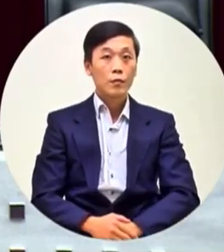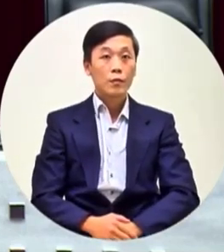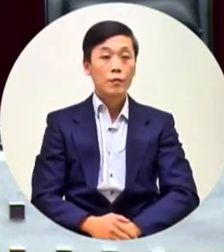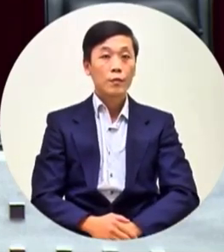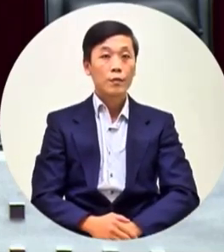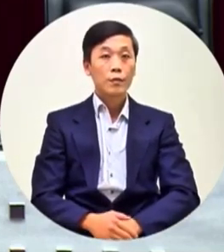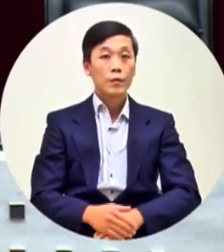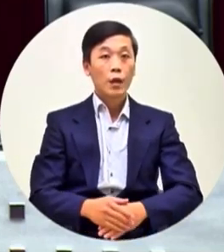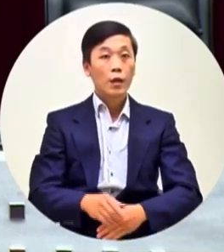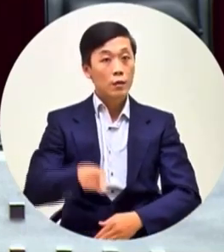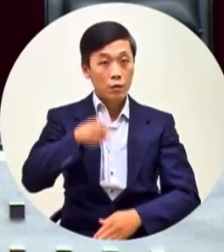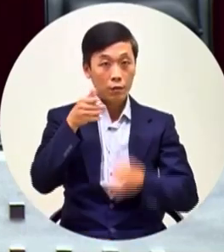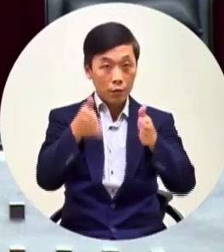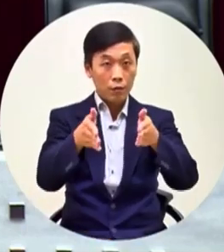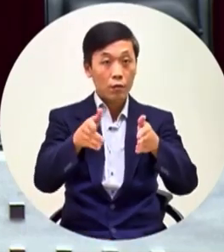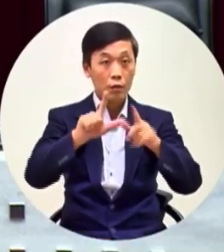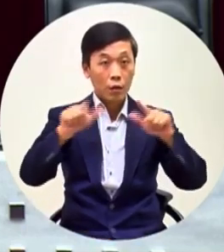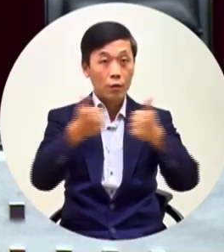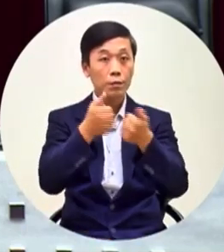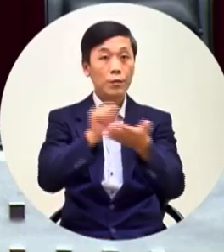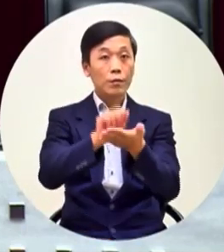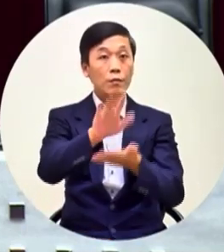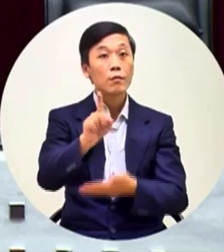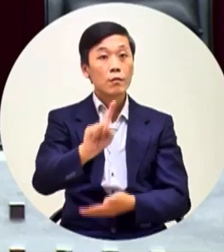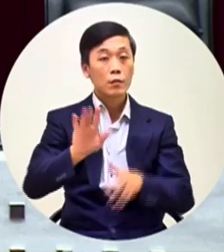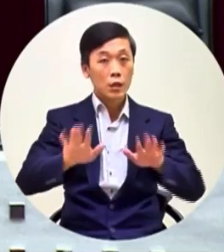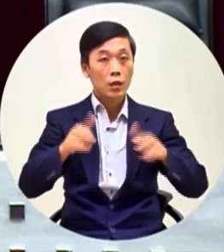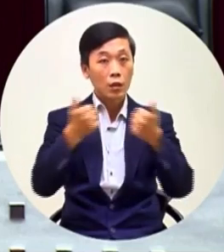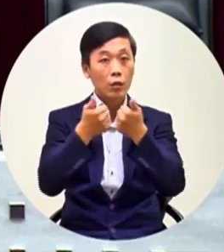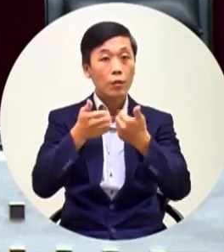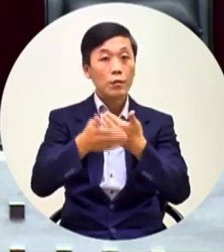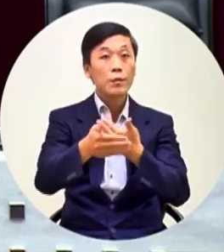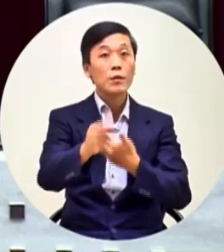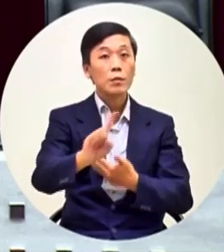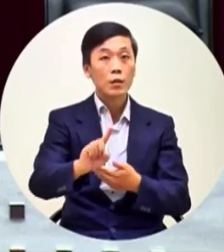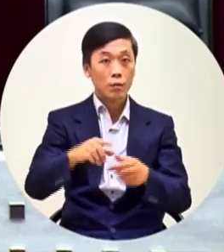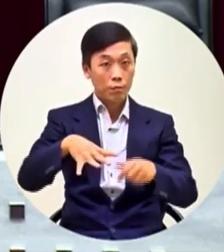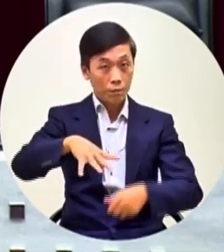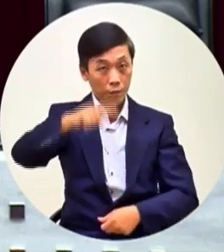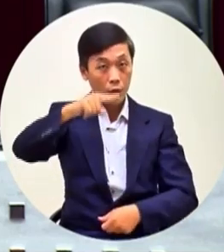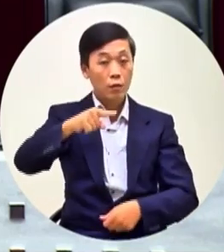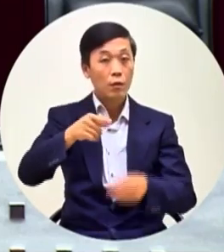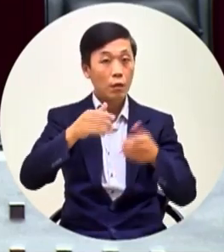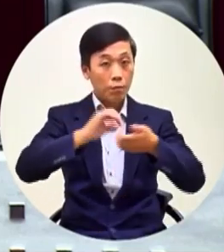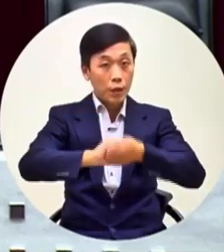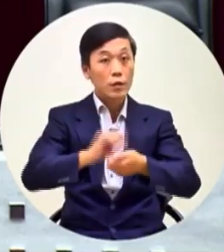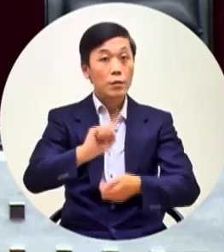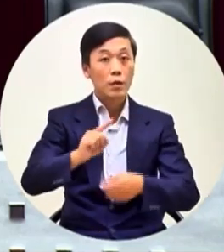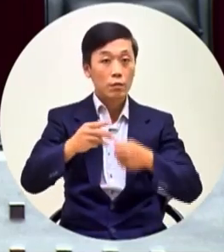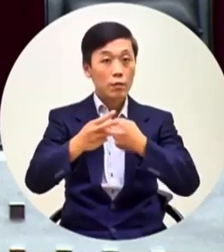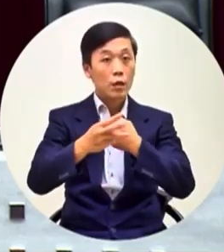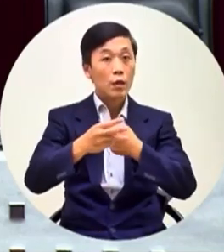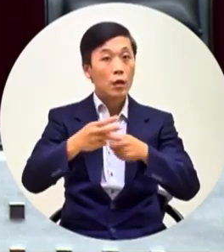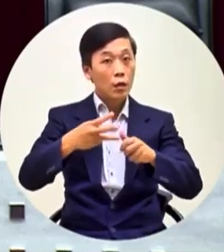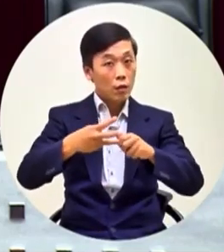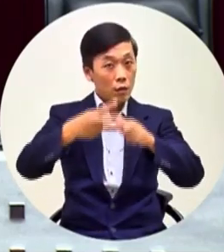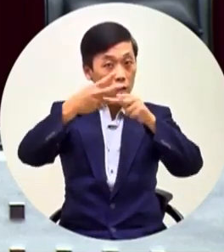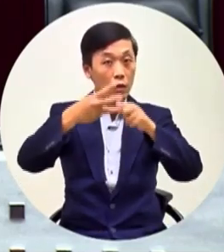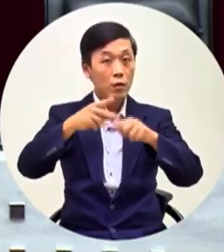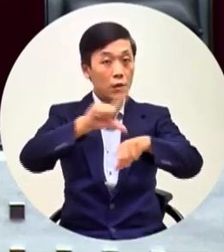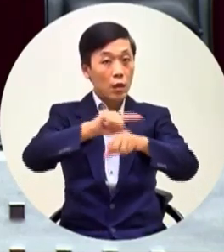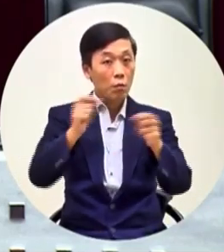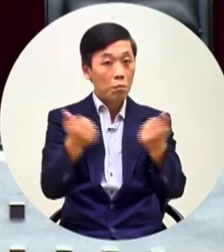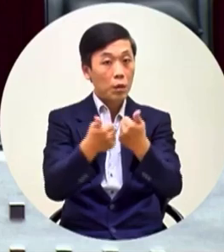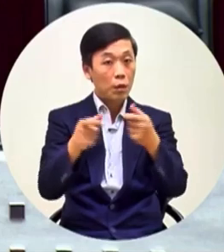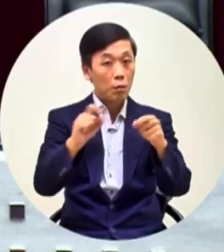那向大会报告，我们今天的议程首先要决定我们第三次临时会议的日程